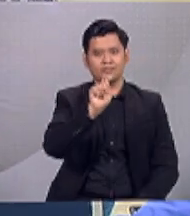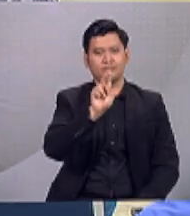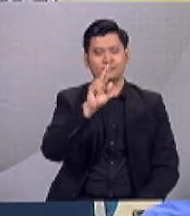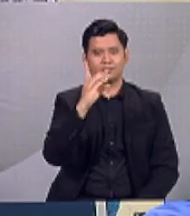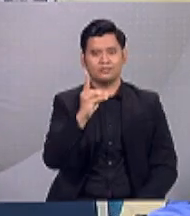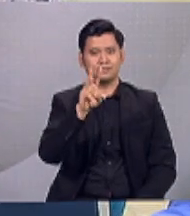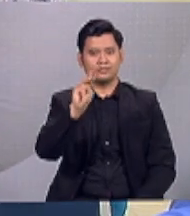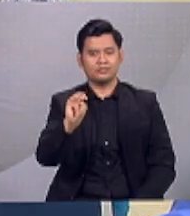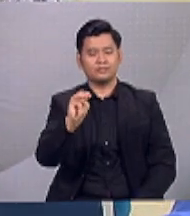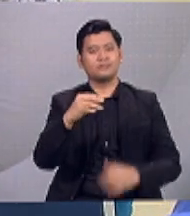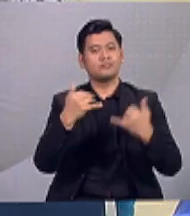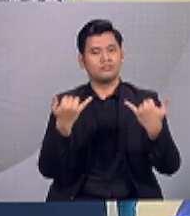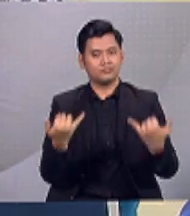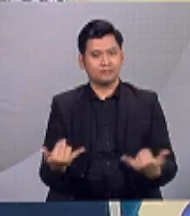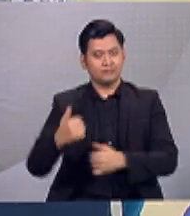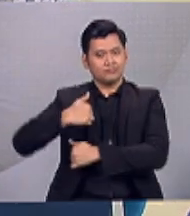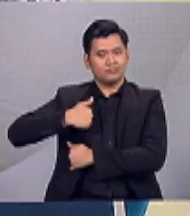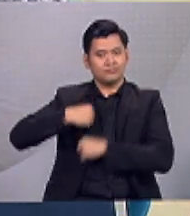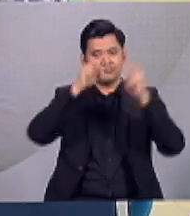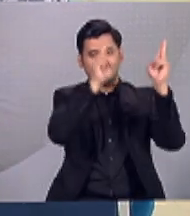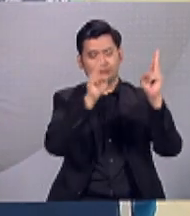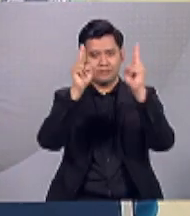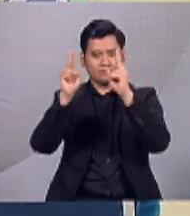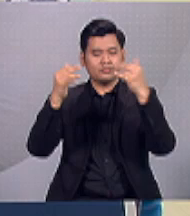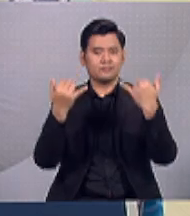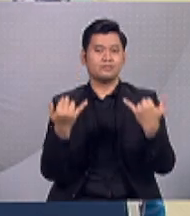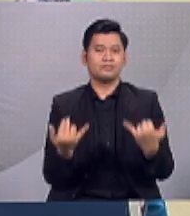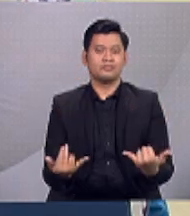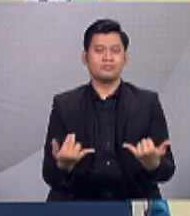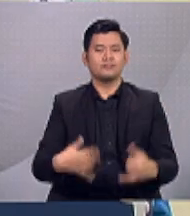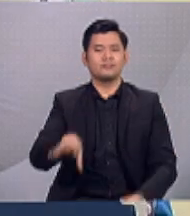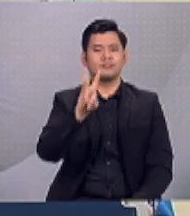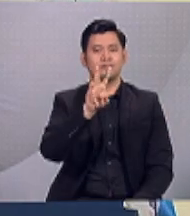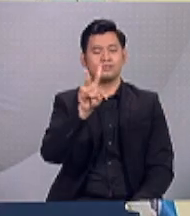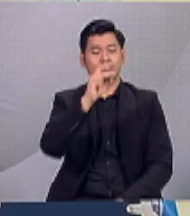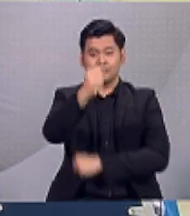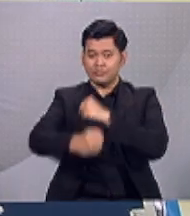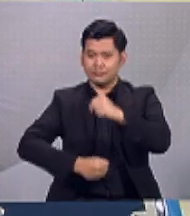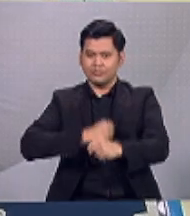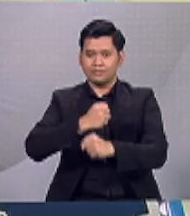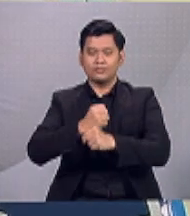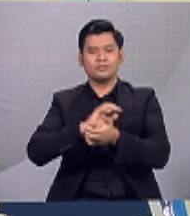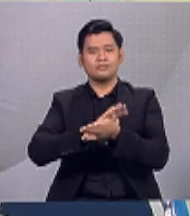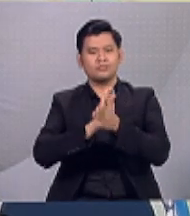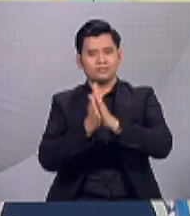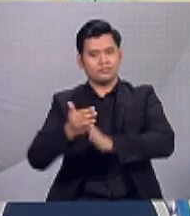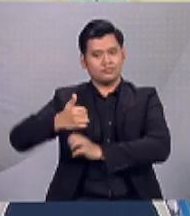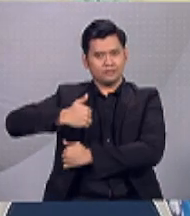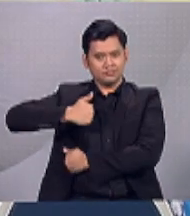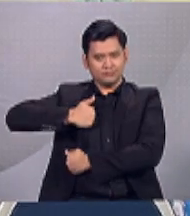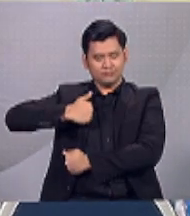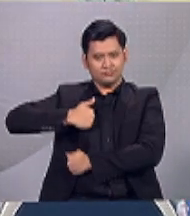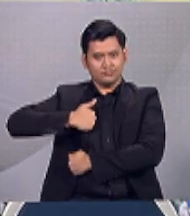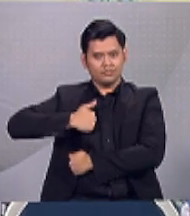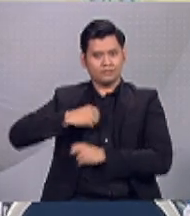memasuki fasa usia ke-62 tahun dan menjadi kuasa udara yang